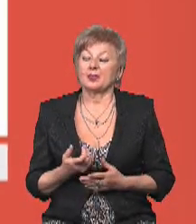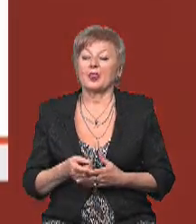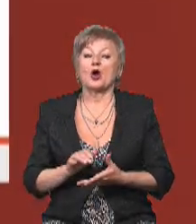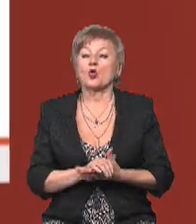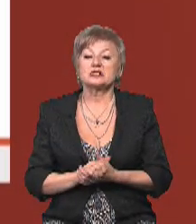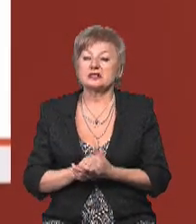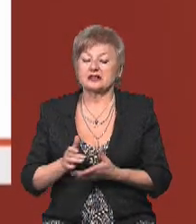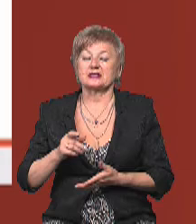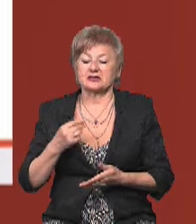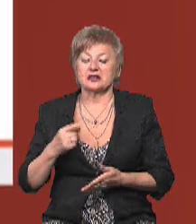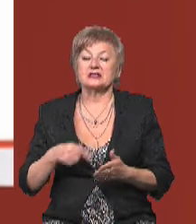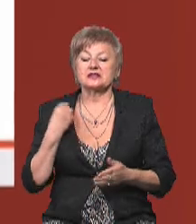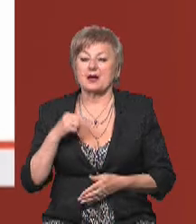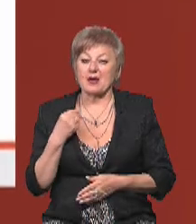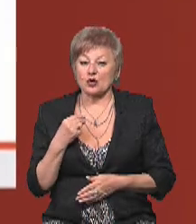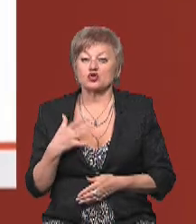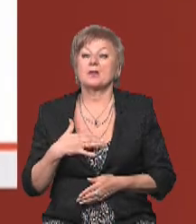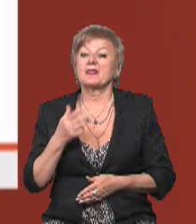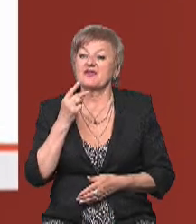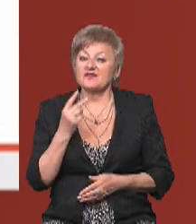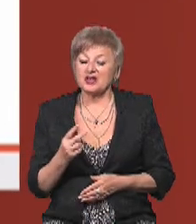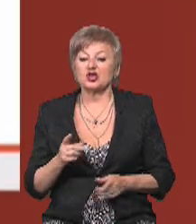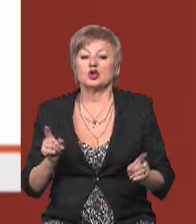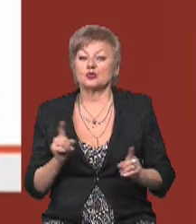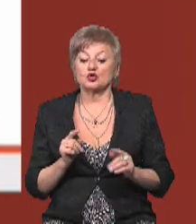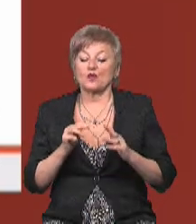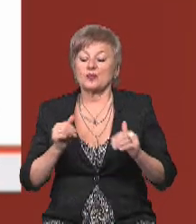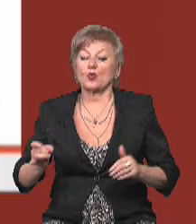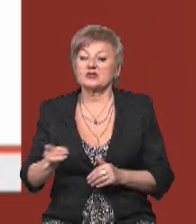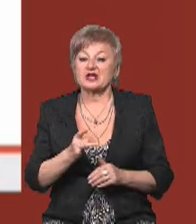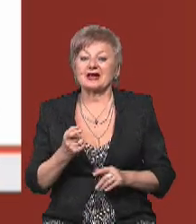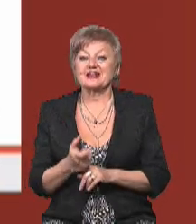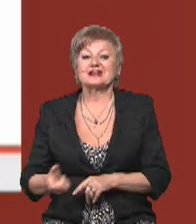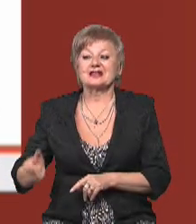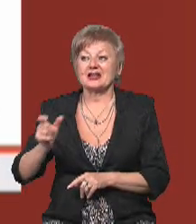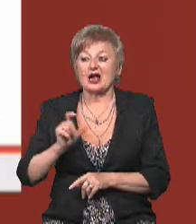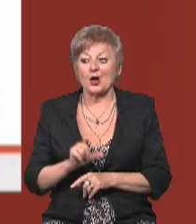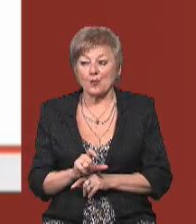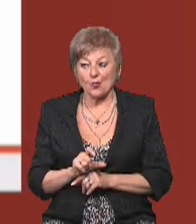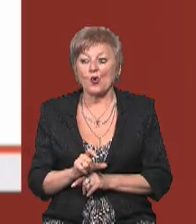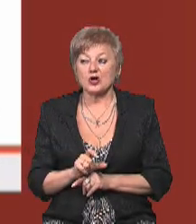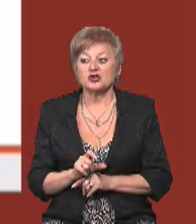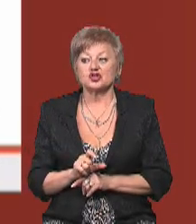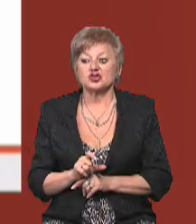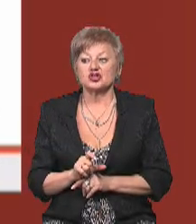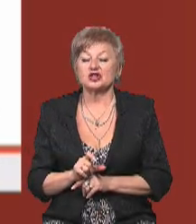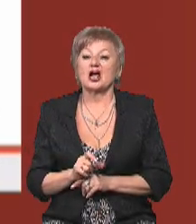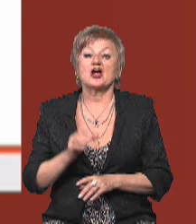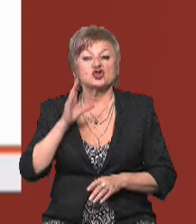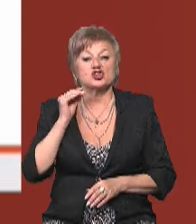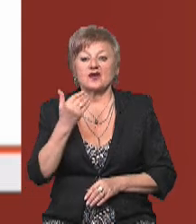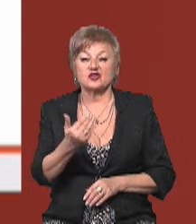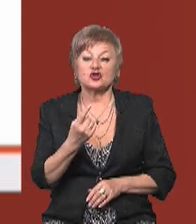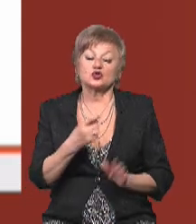асоціацію ОСББ Запоріжжя, то ми бачимо, що в Дніпровському районі найбільше таких об'єднань – 205, да? У